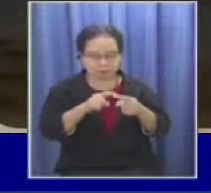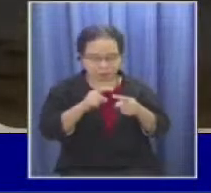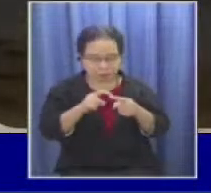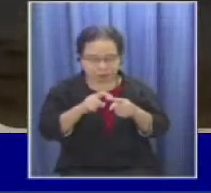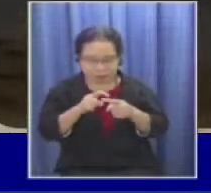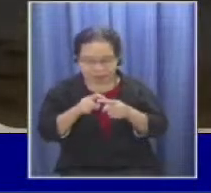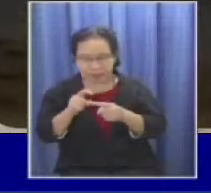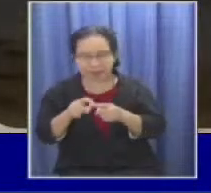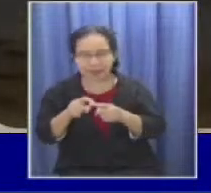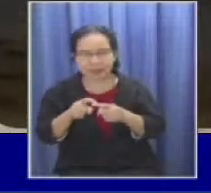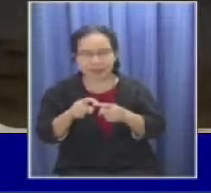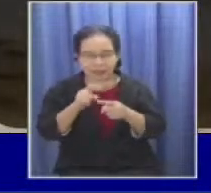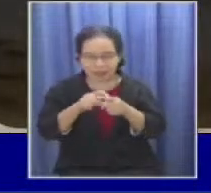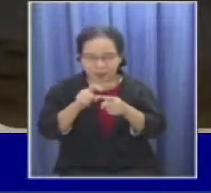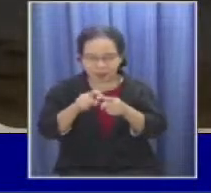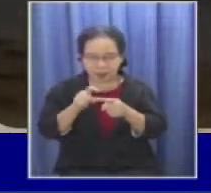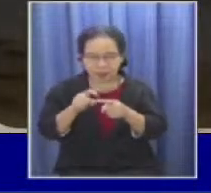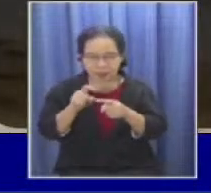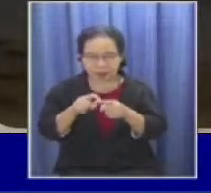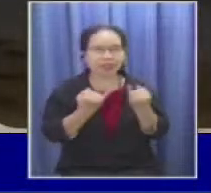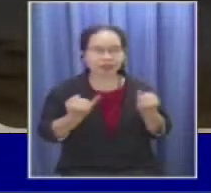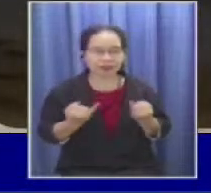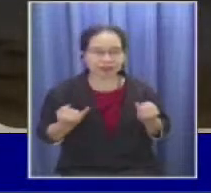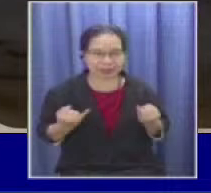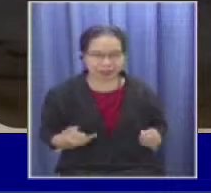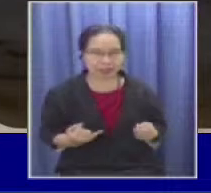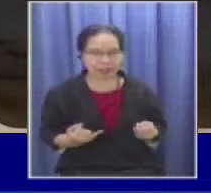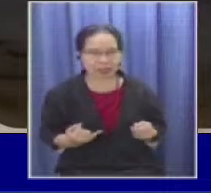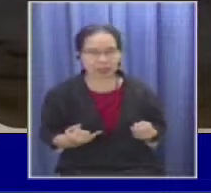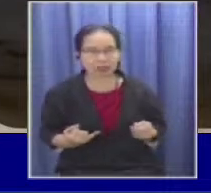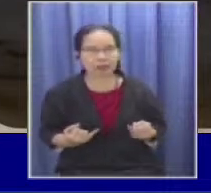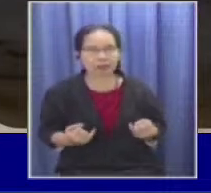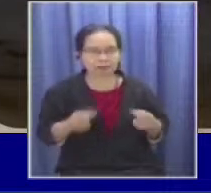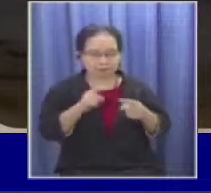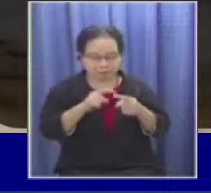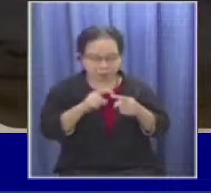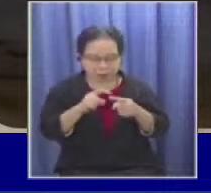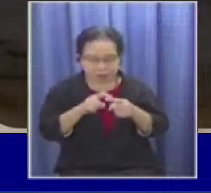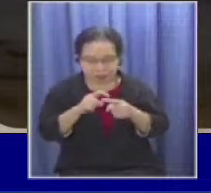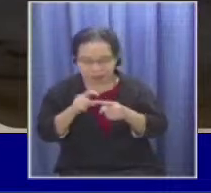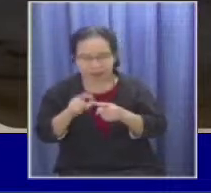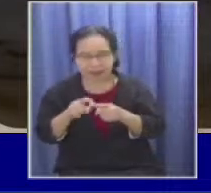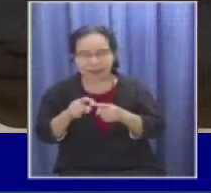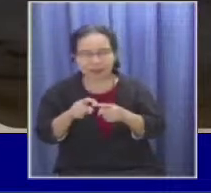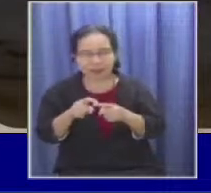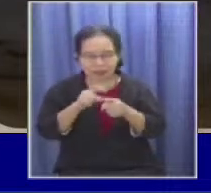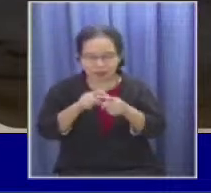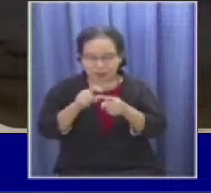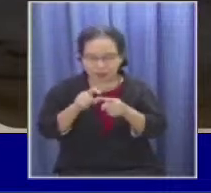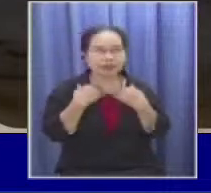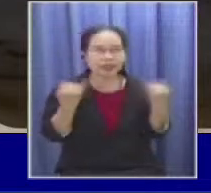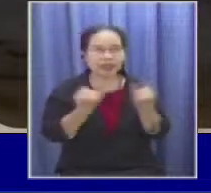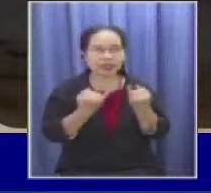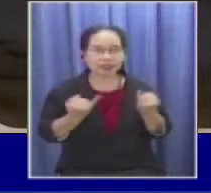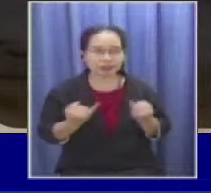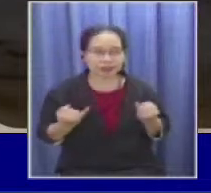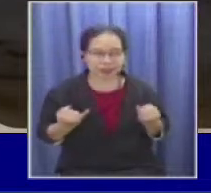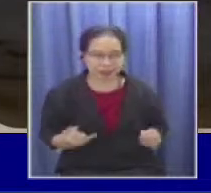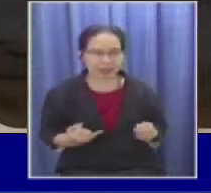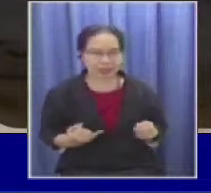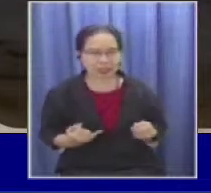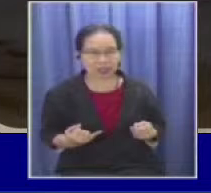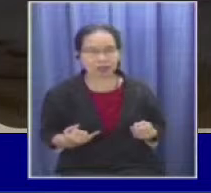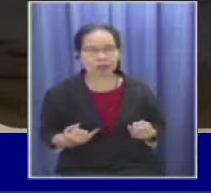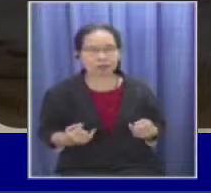hwie asiya ho hwie abosomsom adutuo ana